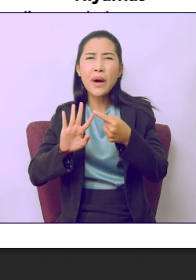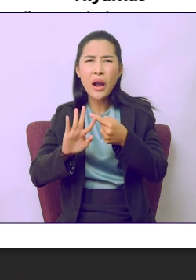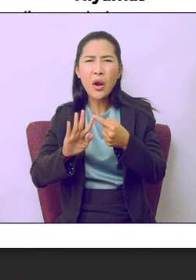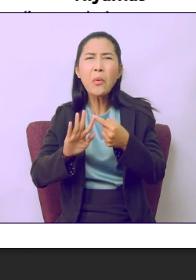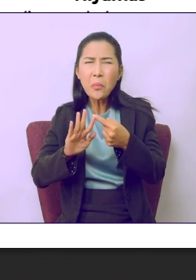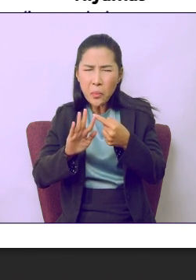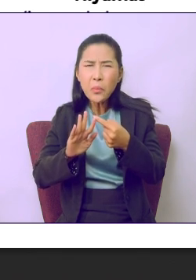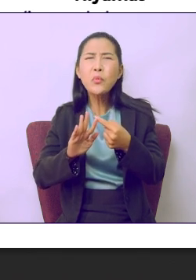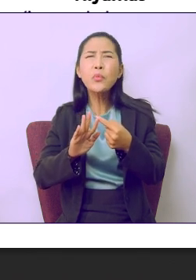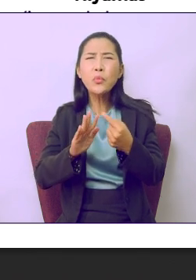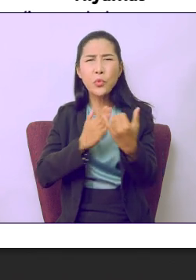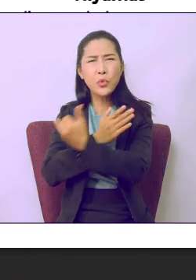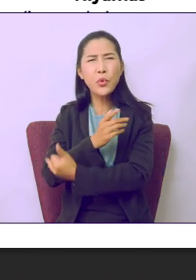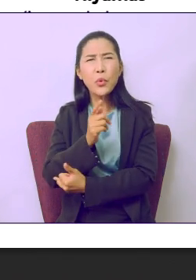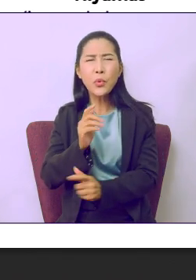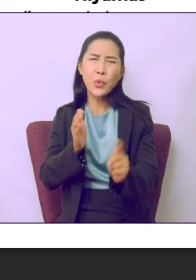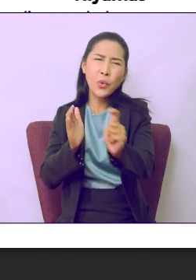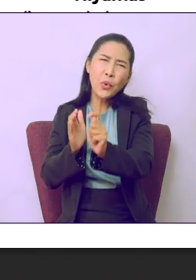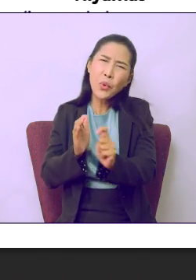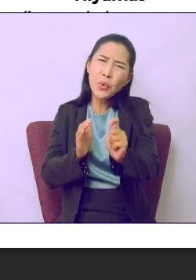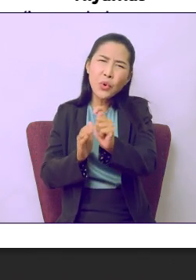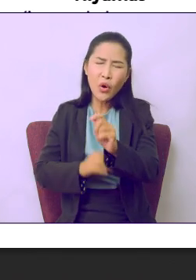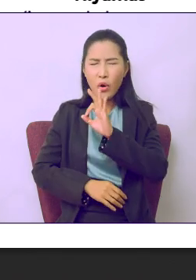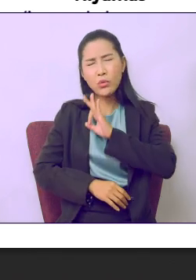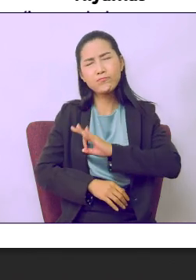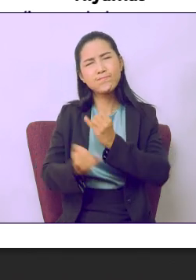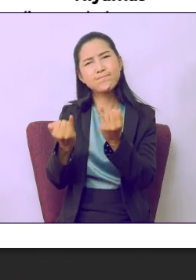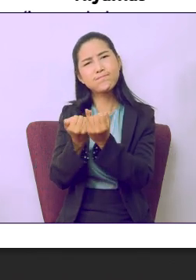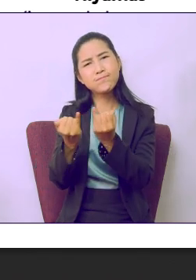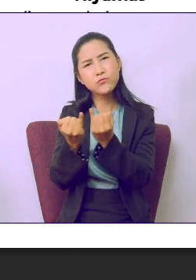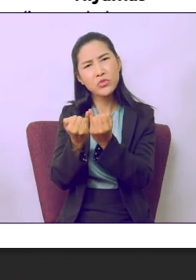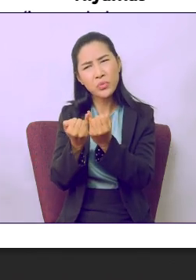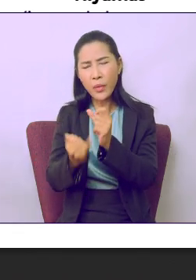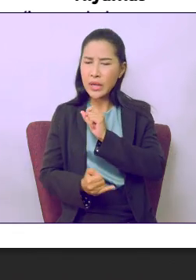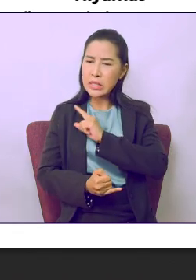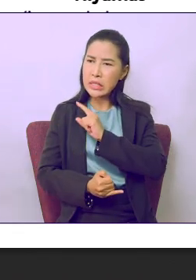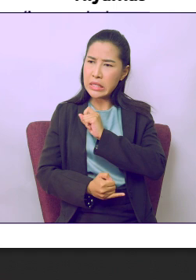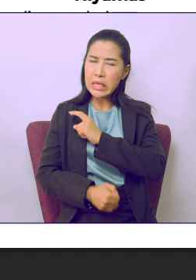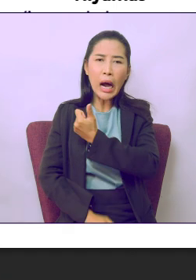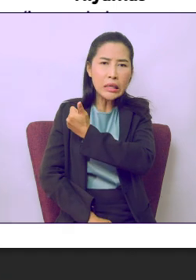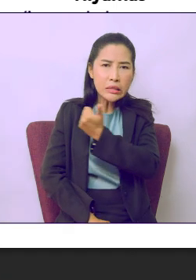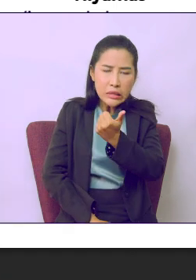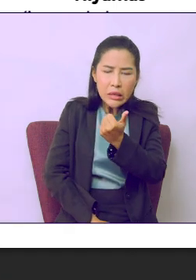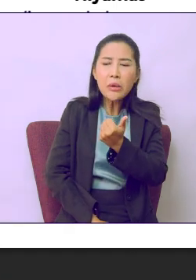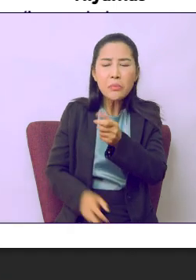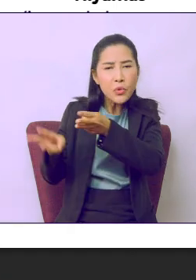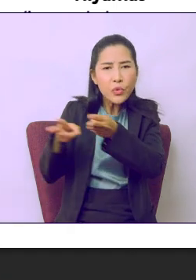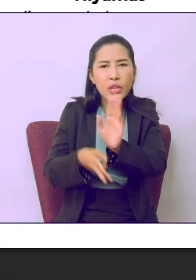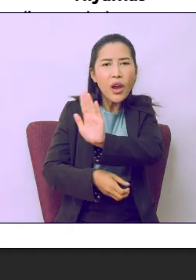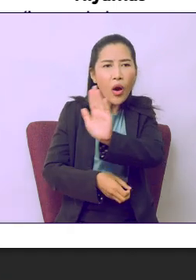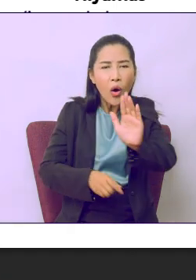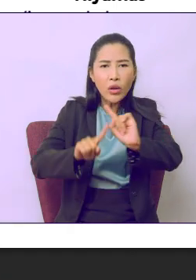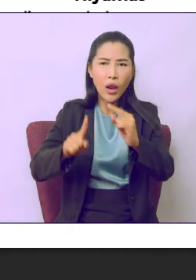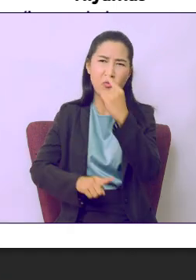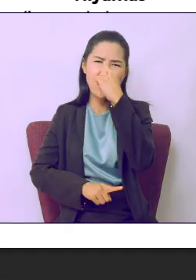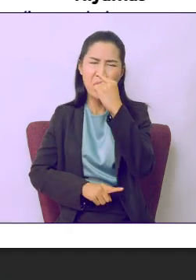เพราะว่าเราเราก็เป็นชาวพุทธด้วยนะครับหรือว่าทางทางทางพี่น้องศาสนาอื่นเนี่ยก็จะมีหลักของเขาอยู่แล้วนะครับแต่ว่าพวกฝรั่งเนี่ยก็รู้